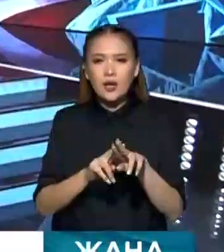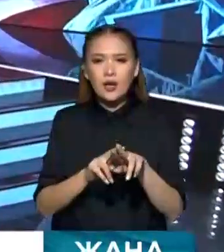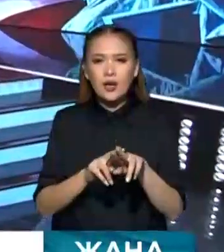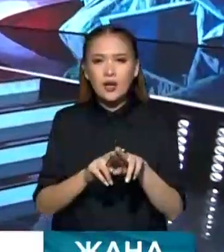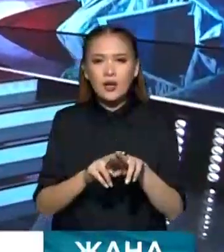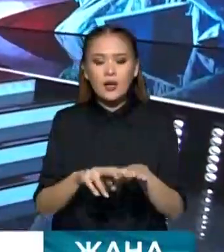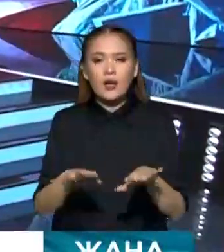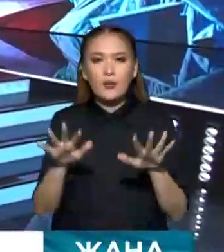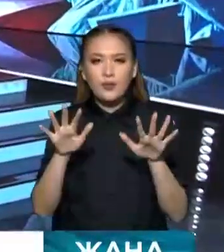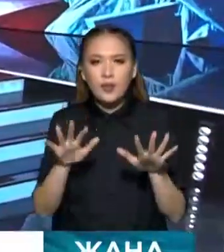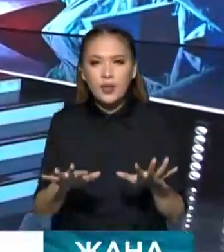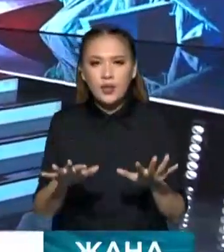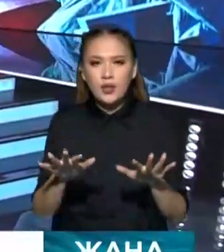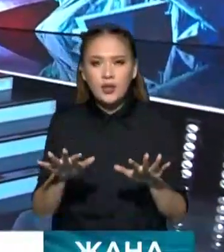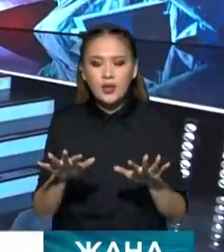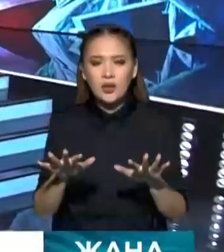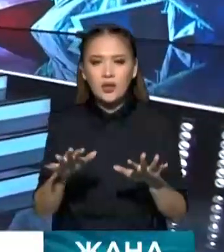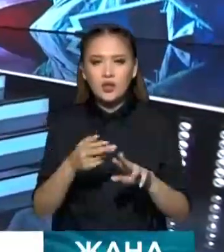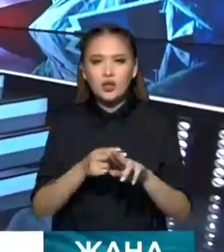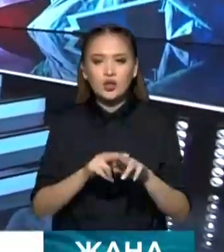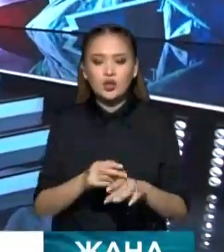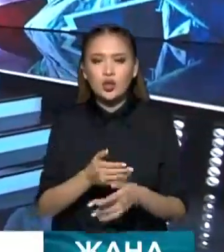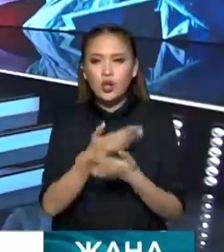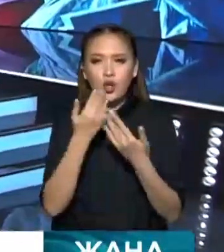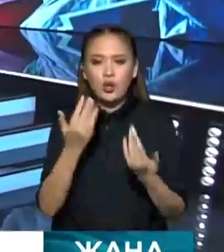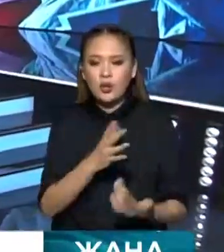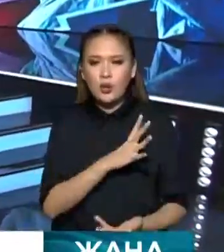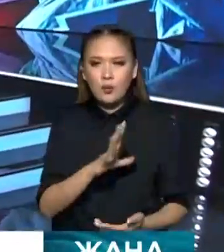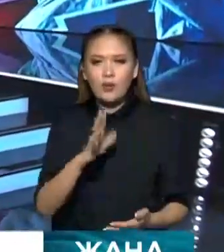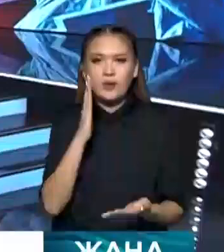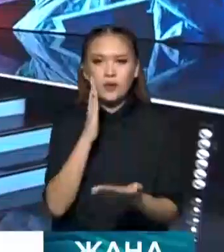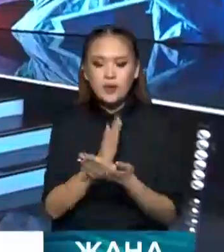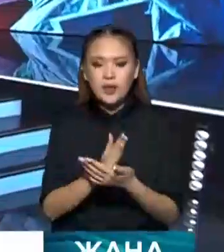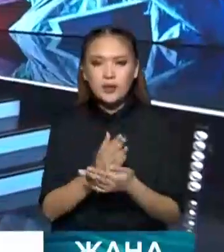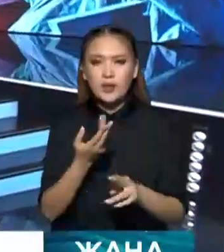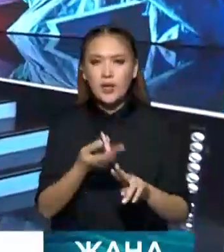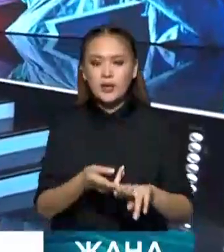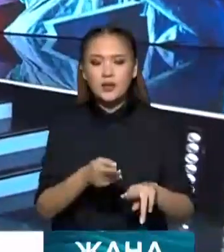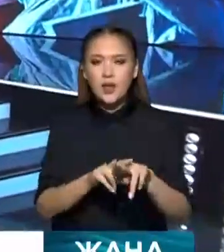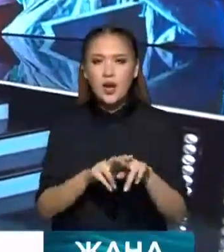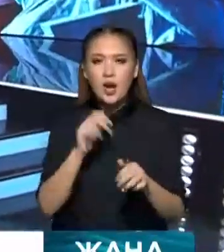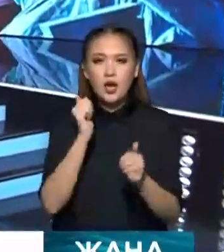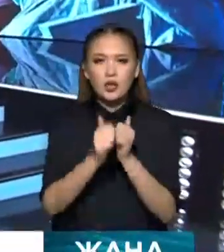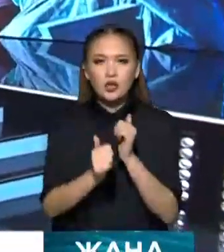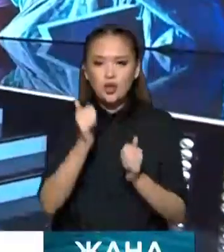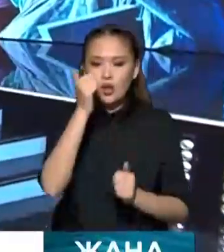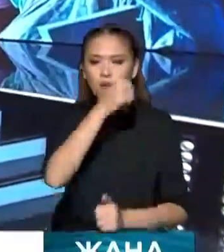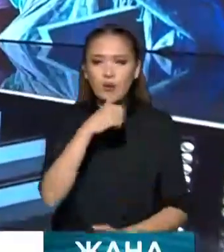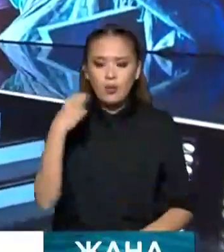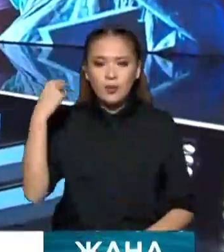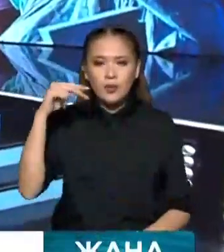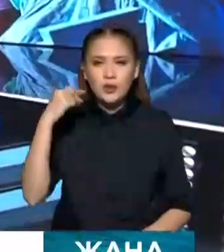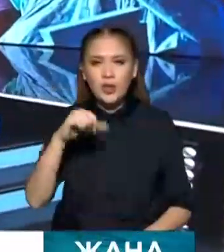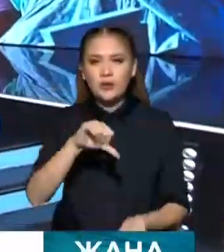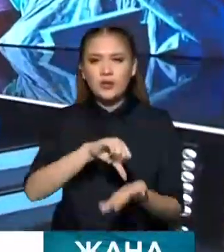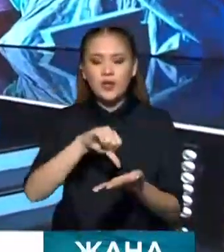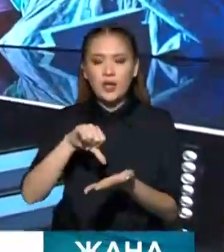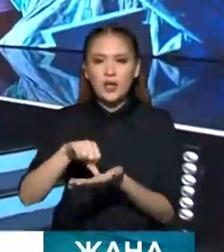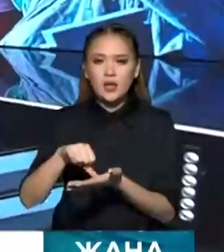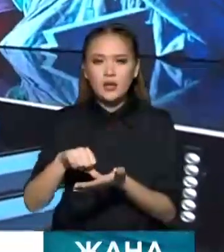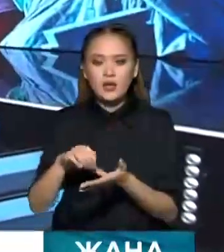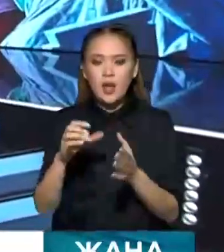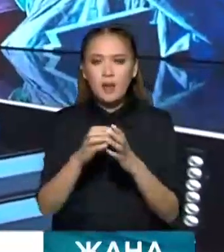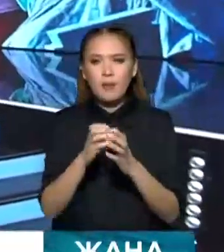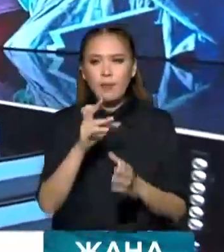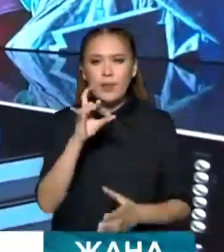bar. Özümüzdün el ichindegi startaptarda joq emes kudayga şükür bar. Jılda ötkizilätin prezidenttin katısuumen ötetin işşara bar Digital Bridge